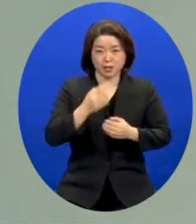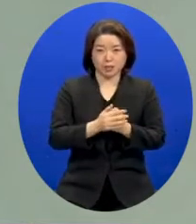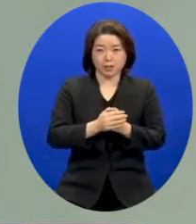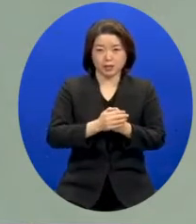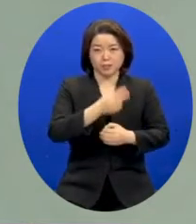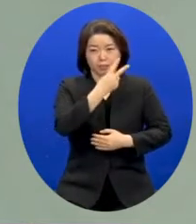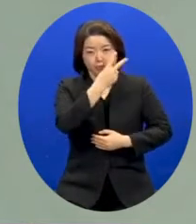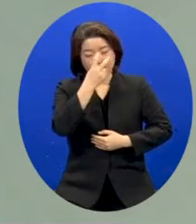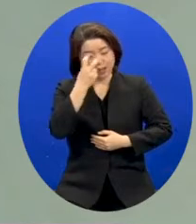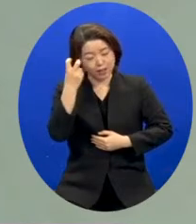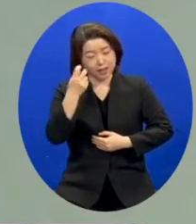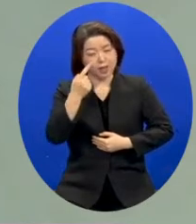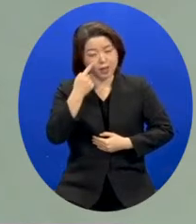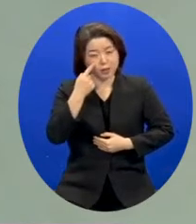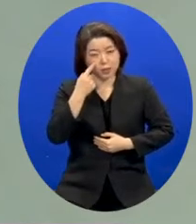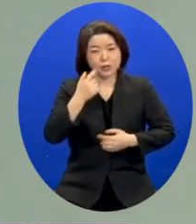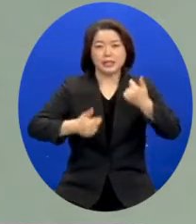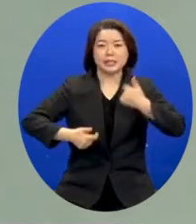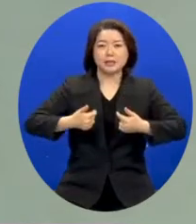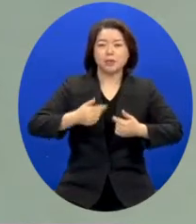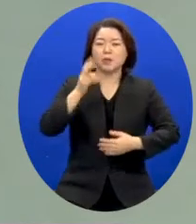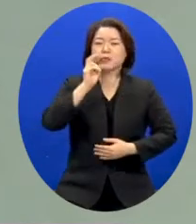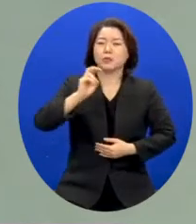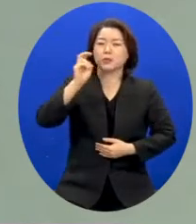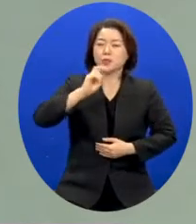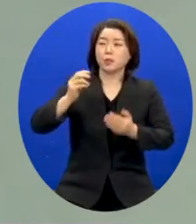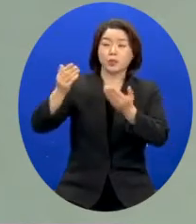들어서도 기뻐하며 노래하여라.